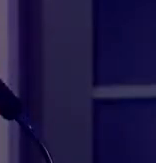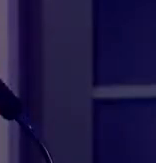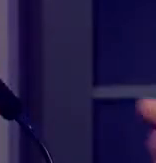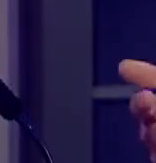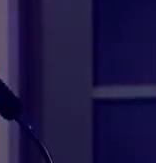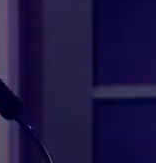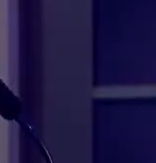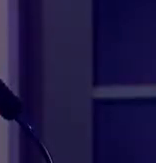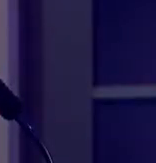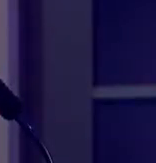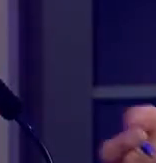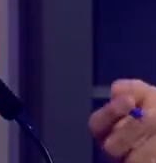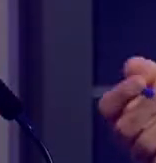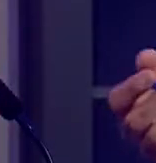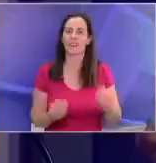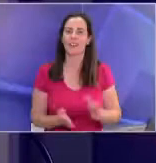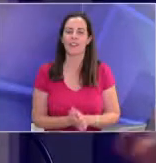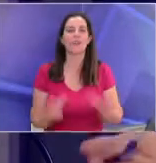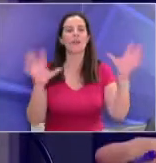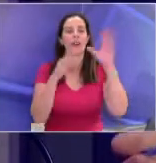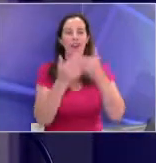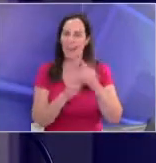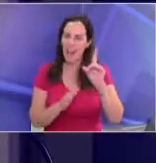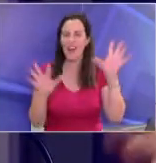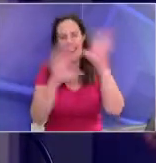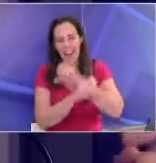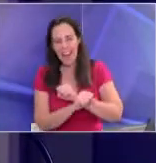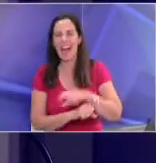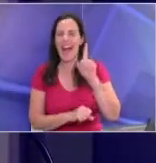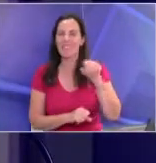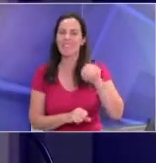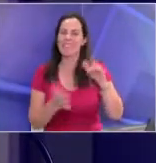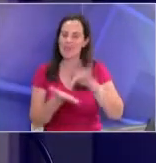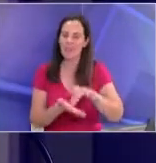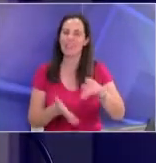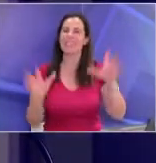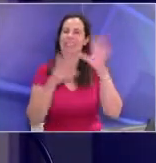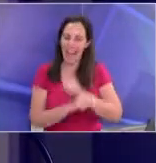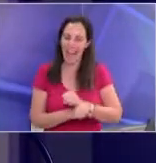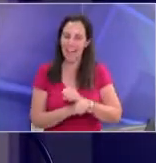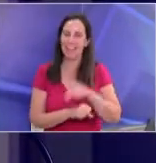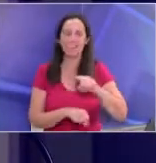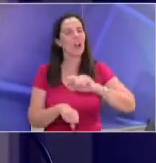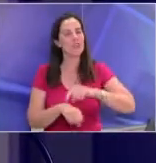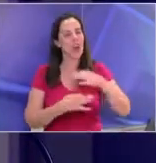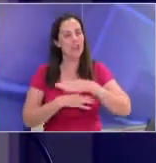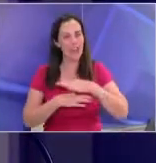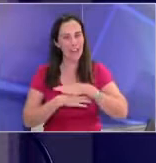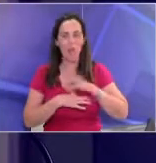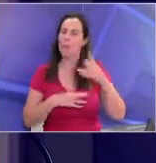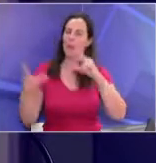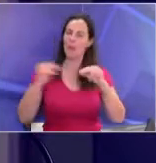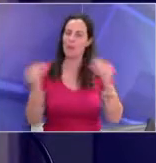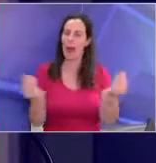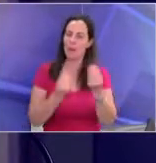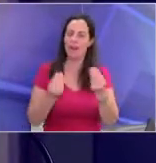ערב טוב, הנה הגענו עוד הפעם, משכן לילה, לא כל כך לילה, אבל זה המשכן וזו הלילה וזו השעה שלנו. בוא נדבר